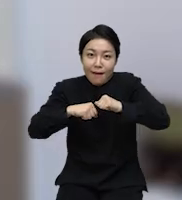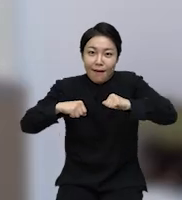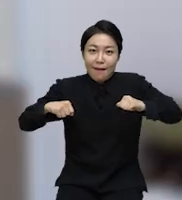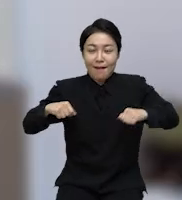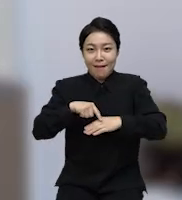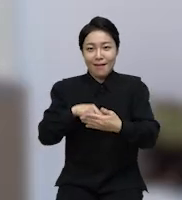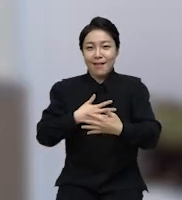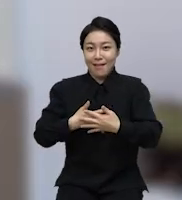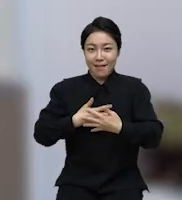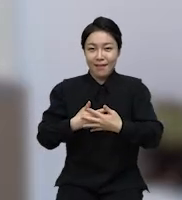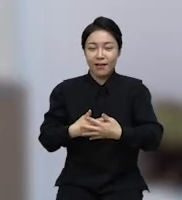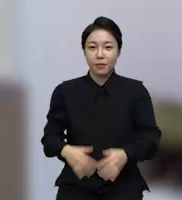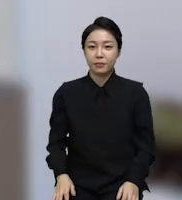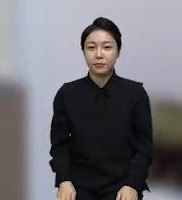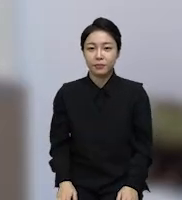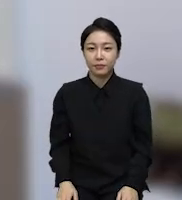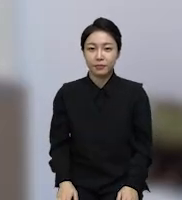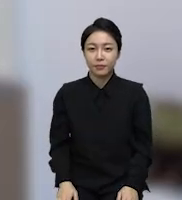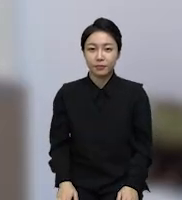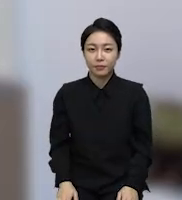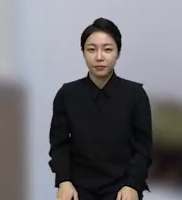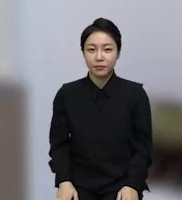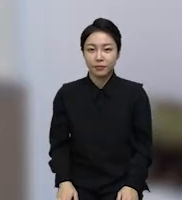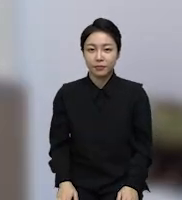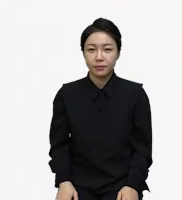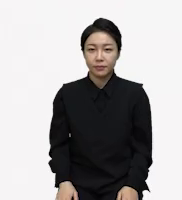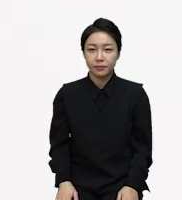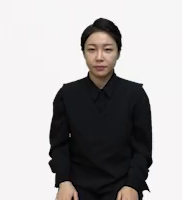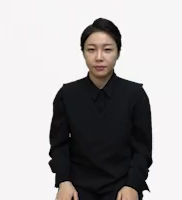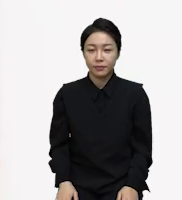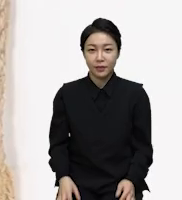움츠렸던 몸과 마음을 설레게 하는 계절이기도 합니다.